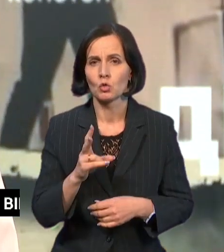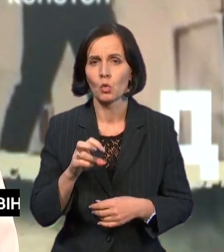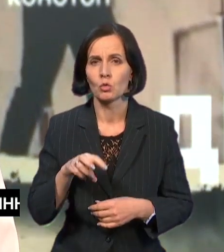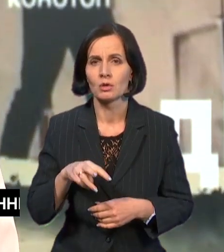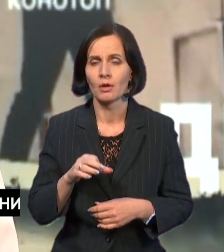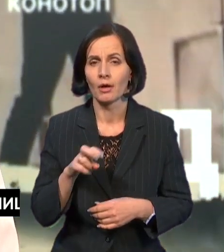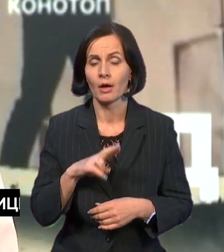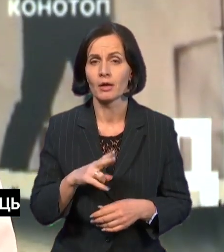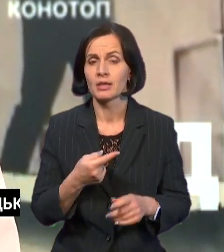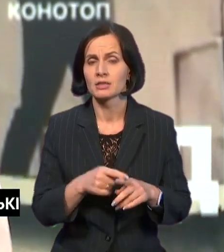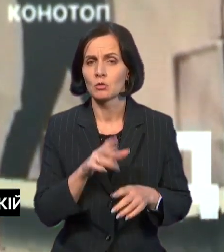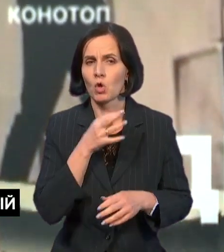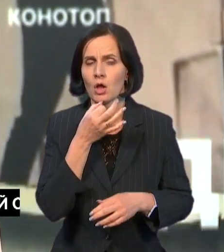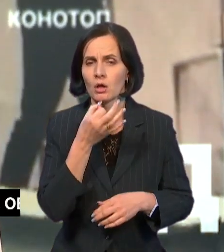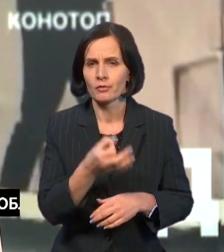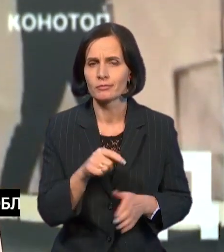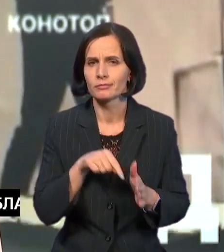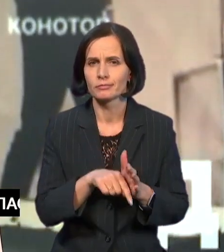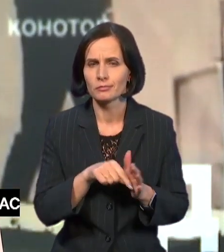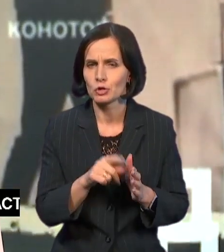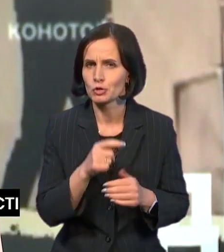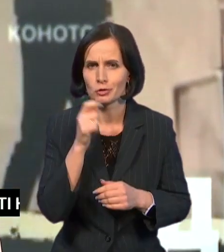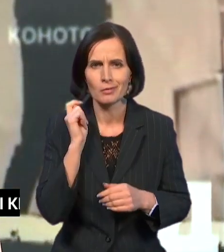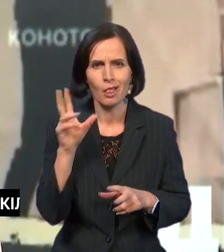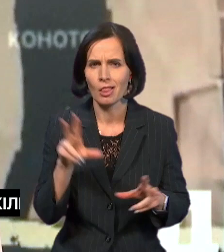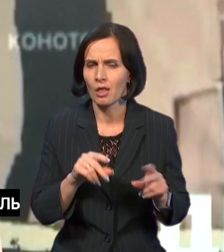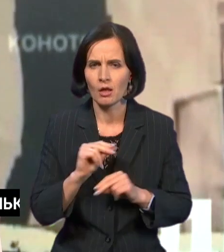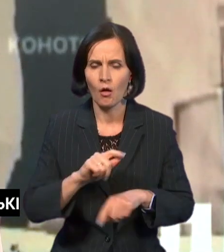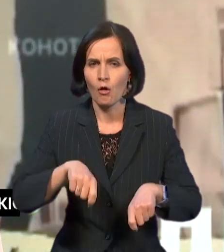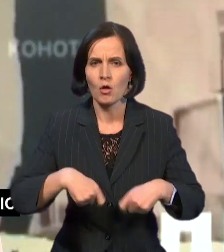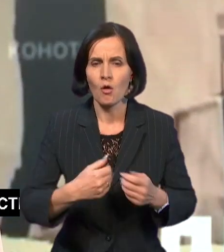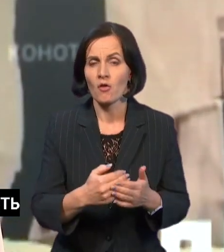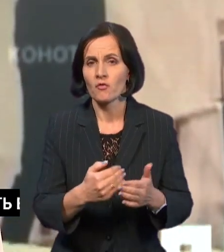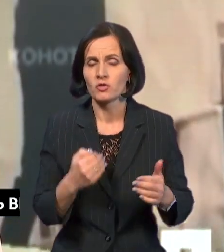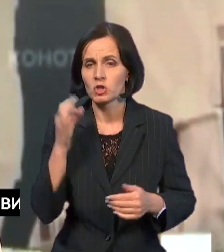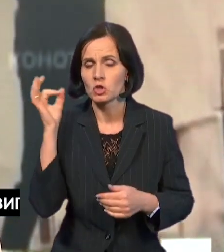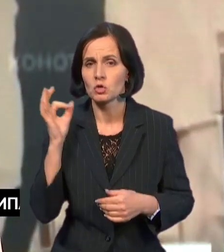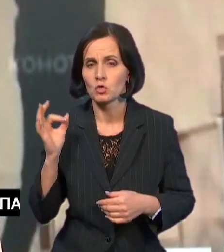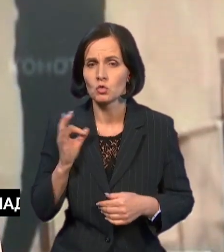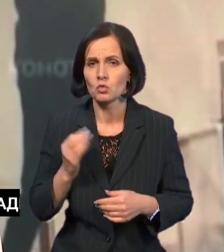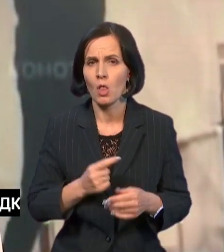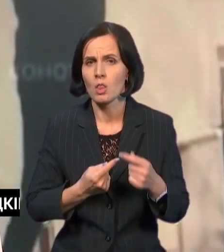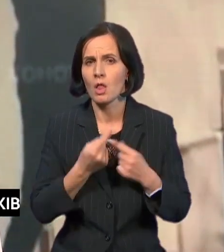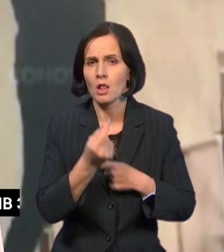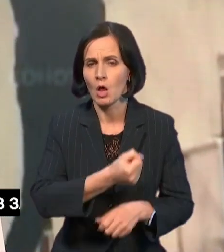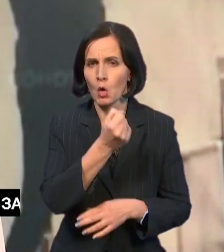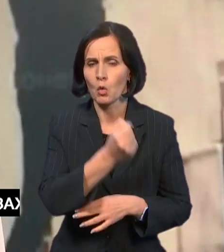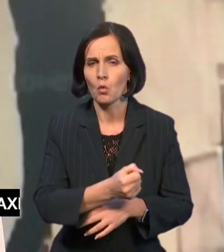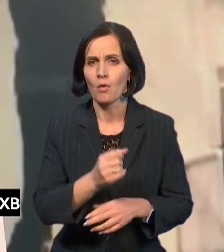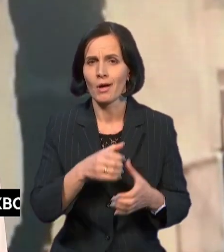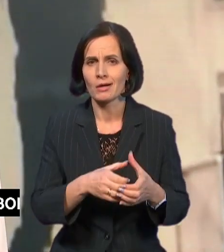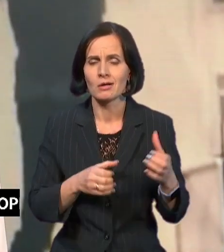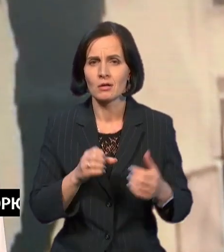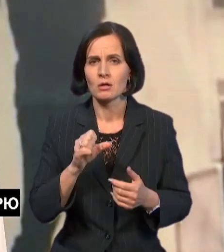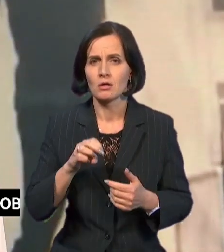слів міністра про те, що Україна вже не сподівається на передачу від Німеччини далекобійних ракет «Таурус».